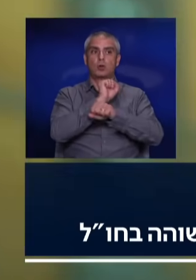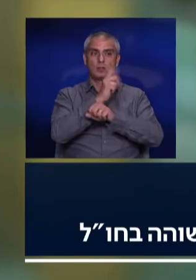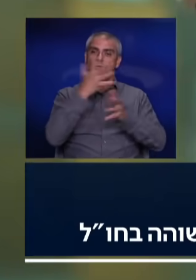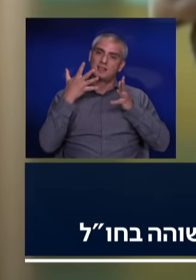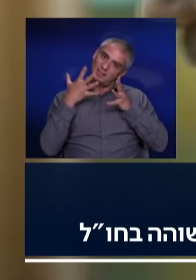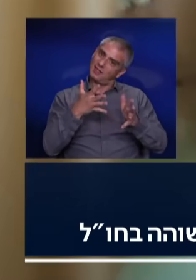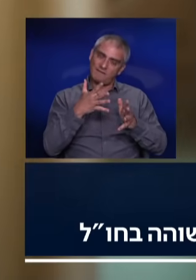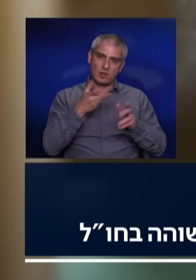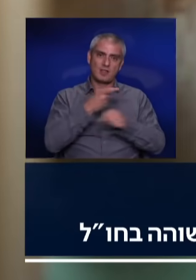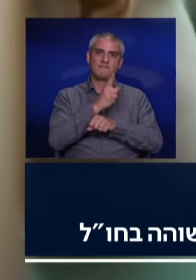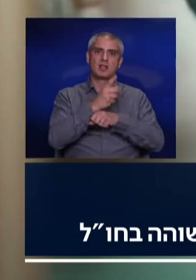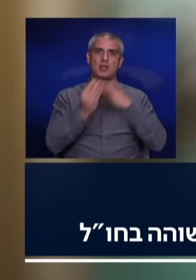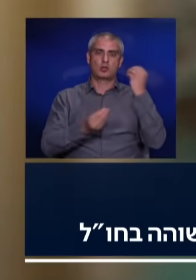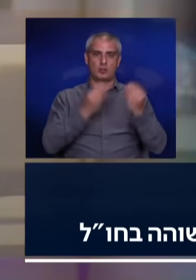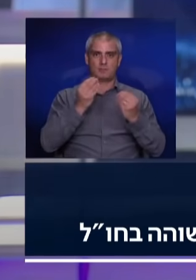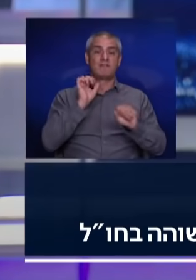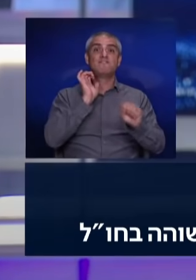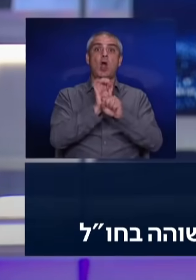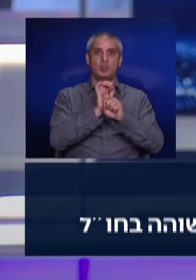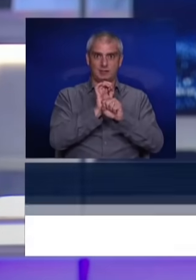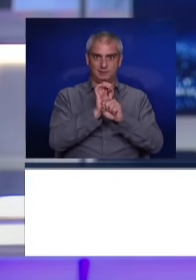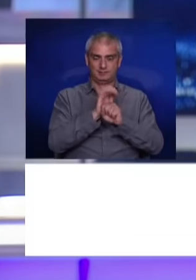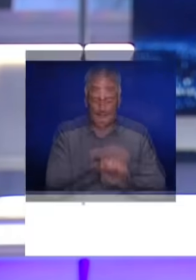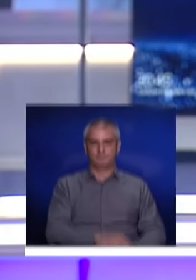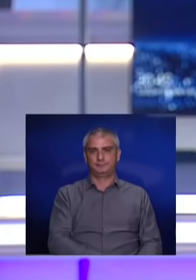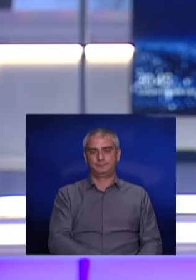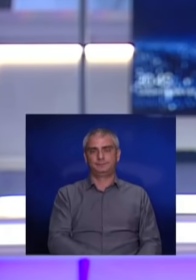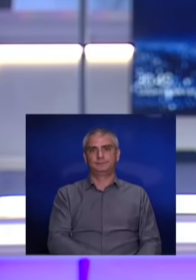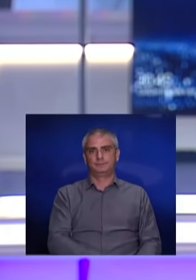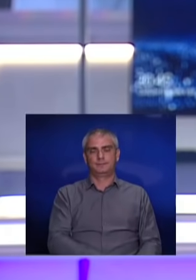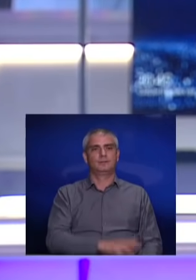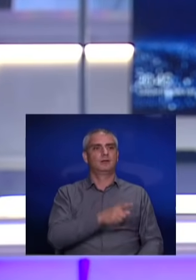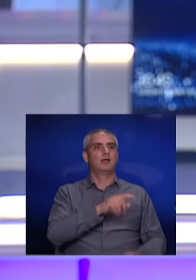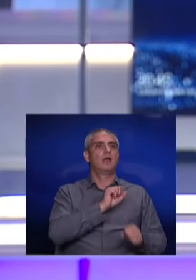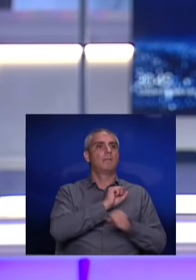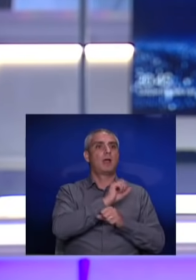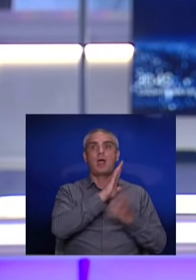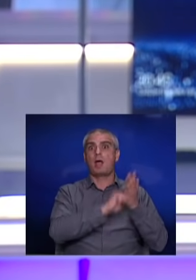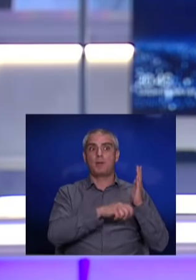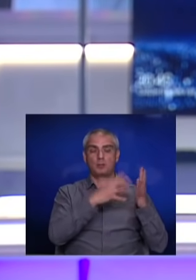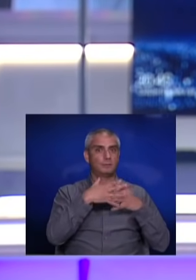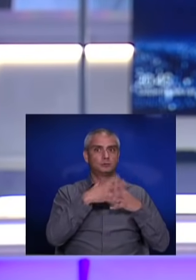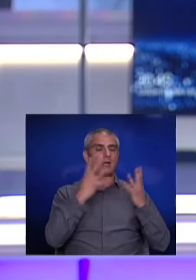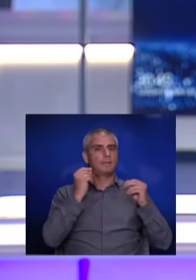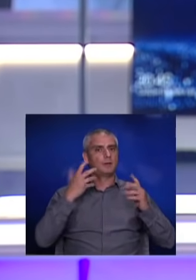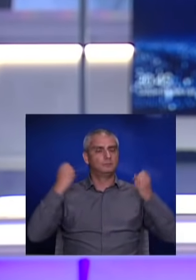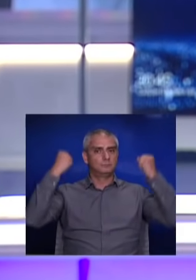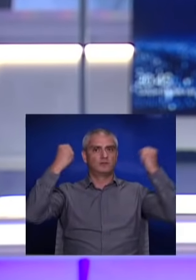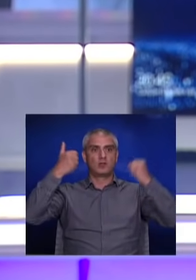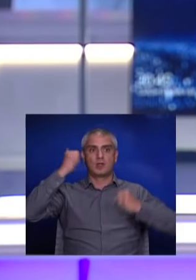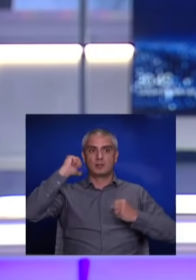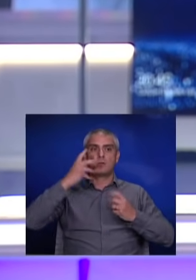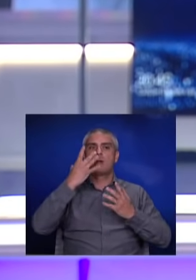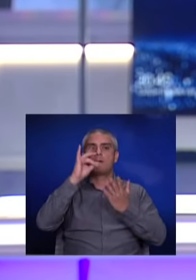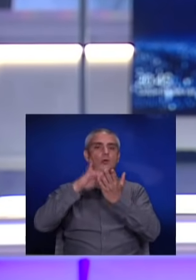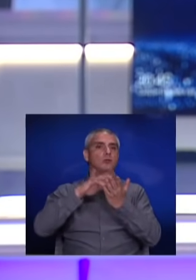תקיפות והטרדות מיניות ואונס. מחאת ההפלות בארצות הברית עולה מדרגה, המונים יצאו להפגין אתמול במאות